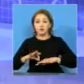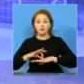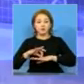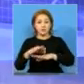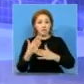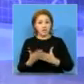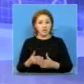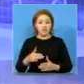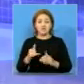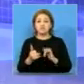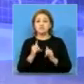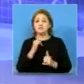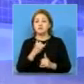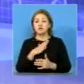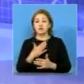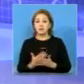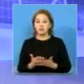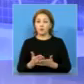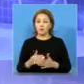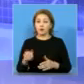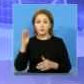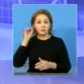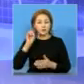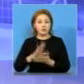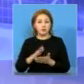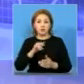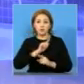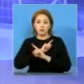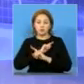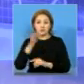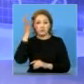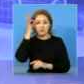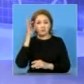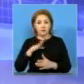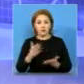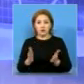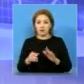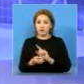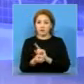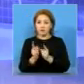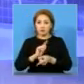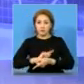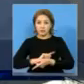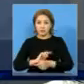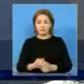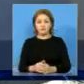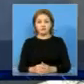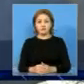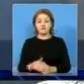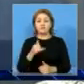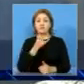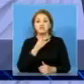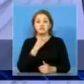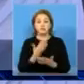әрі семей оқиғасына белсенділік танытып өмірден озған жандарды еске алатын орын қайналмақ. Семей